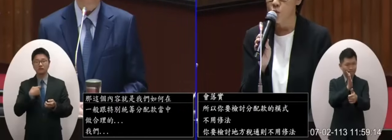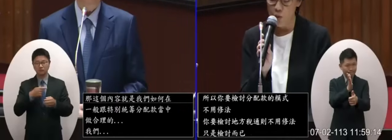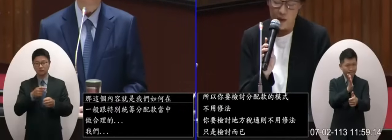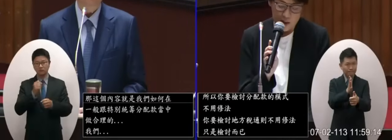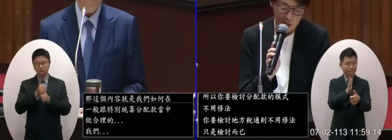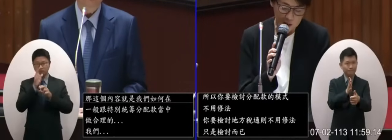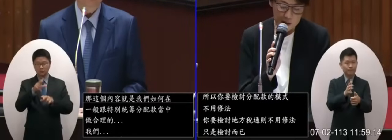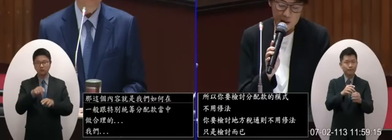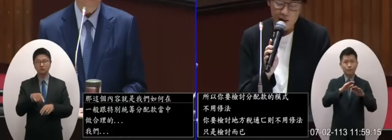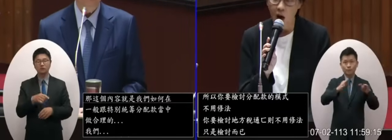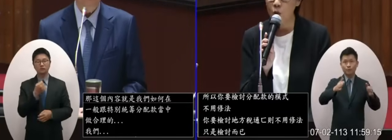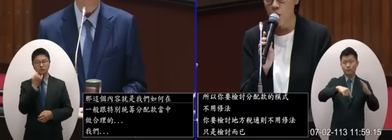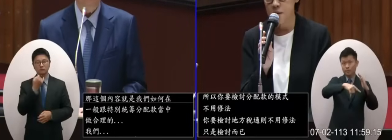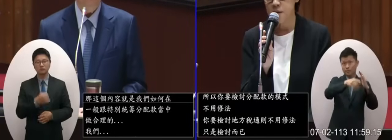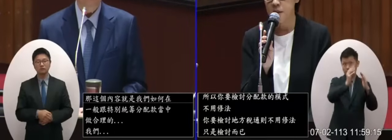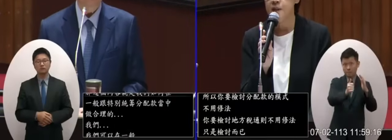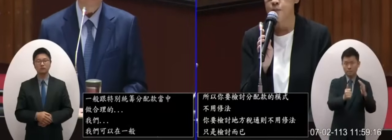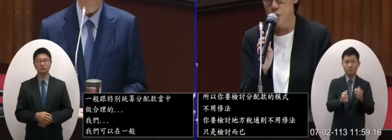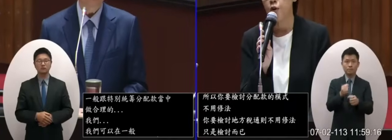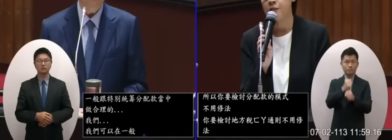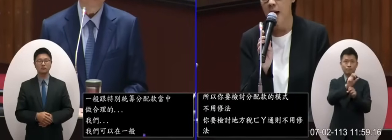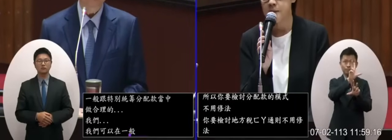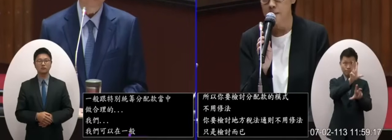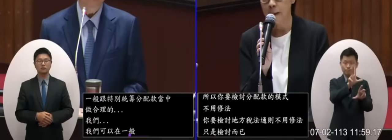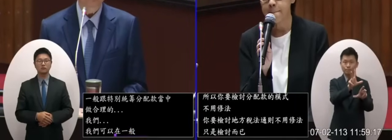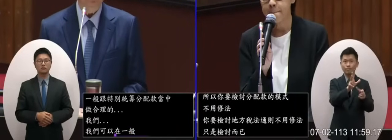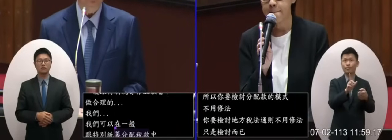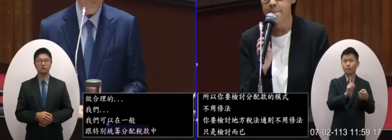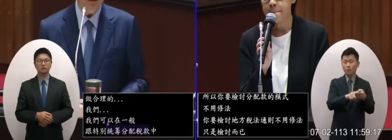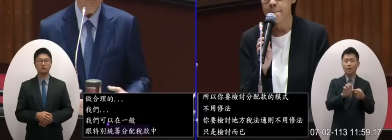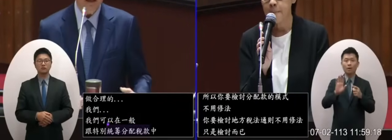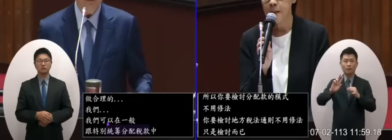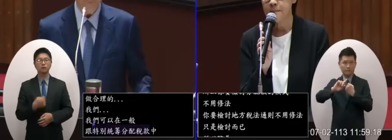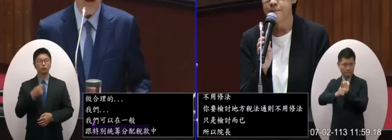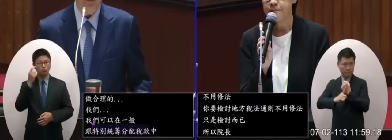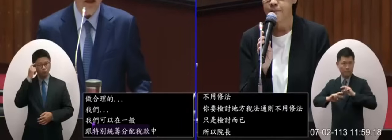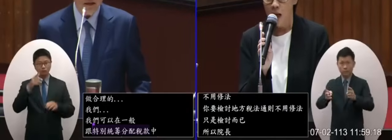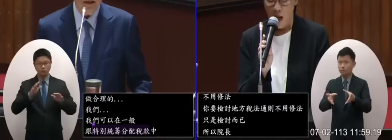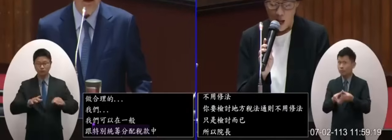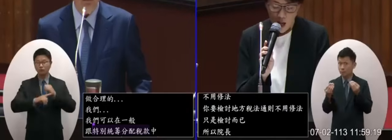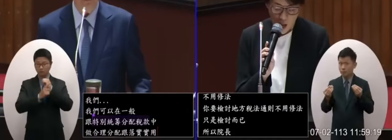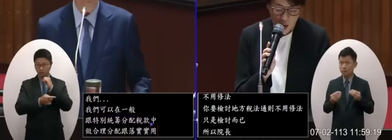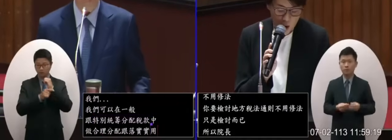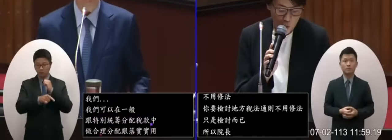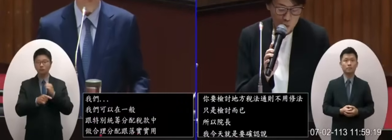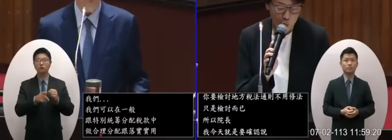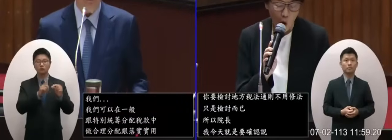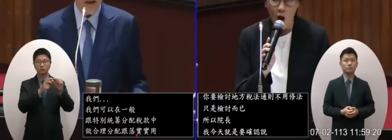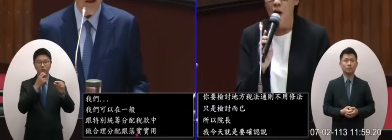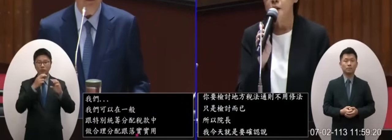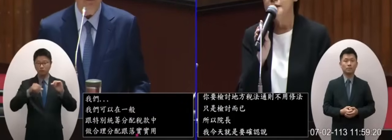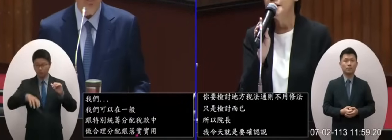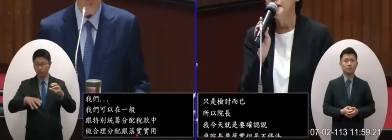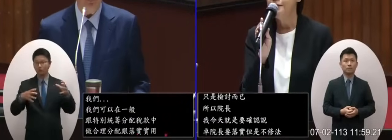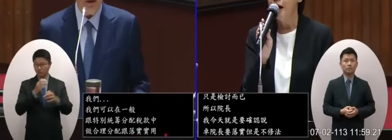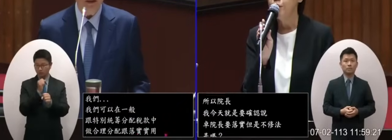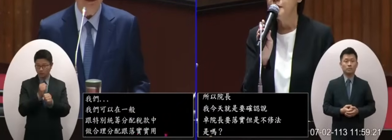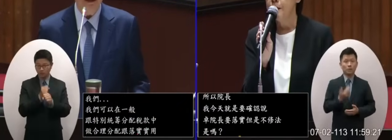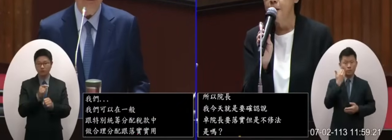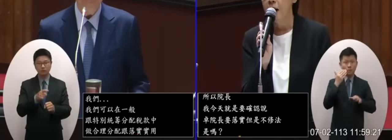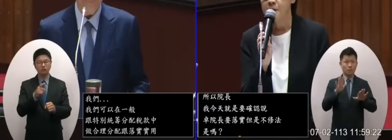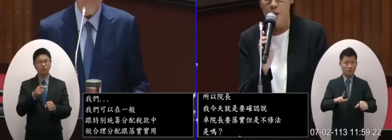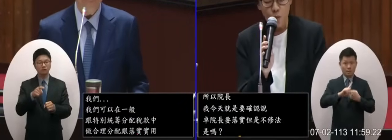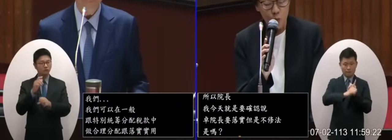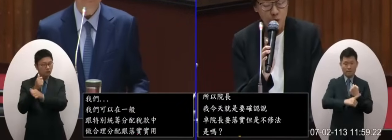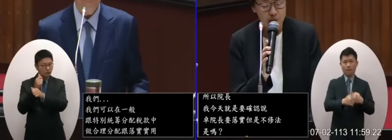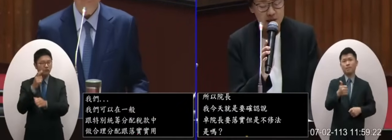说，卓院长要落实，但是不修法，是吗？ 我们认为现在的法令已经是中央地方合作的一个共同的经验。 如果现在的